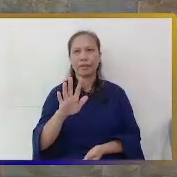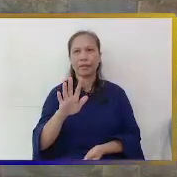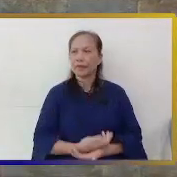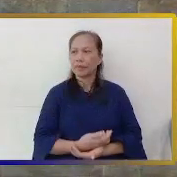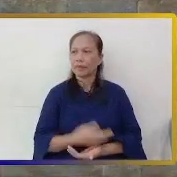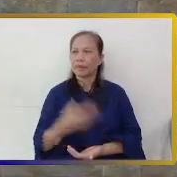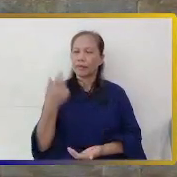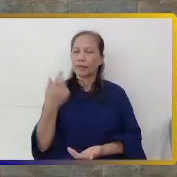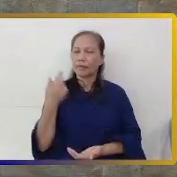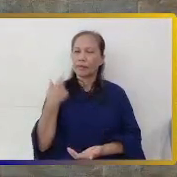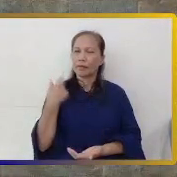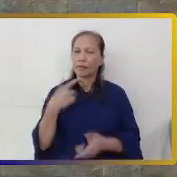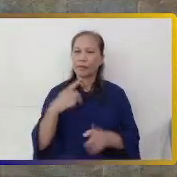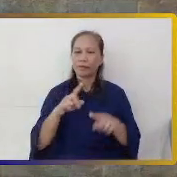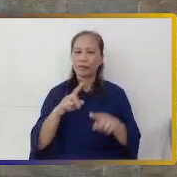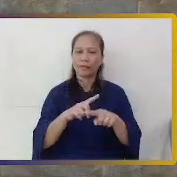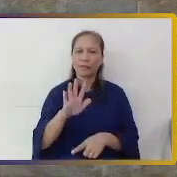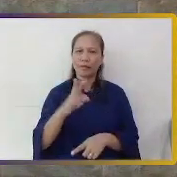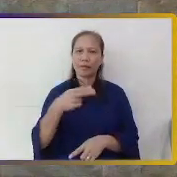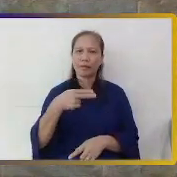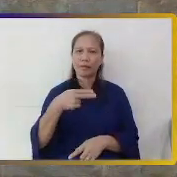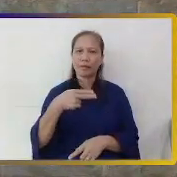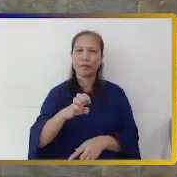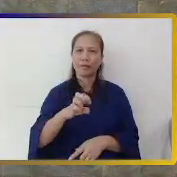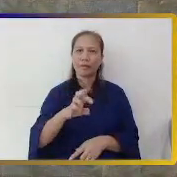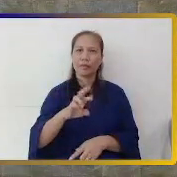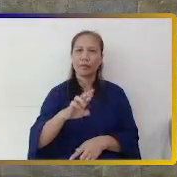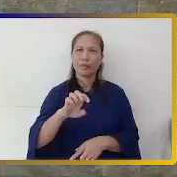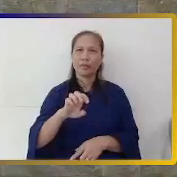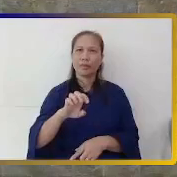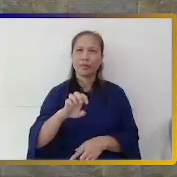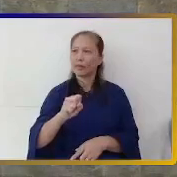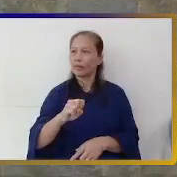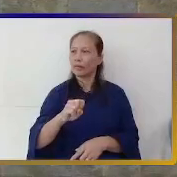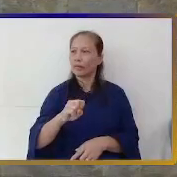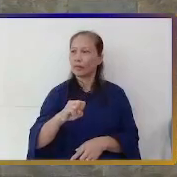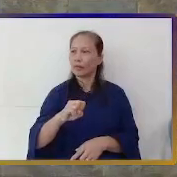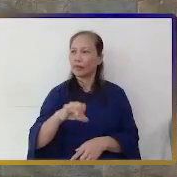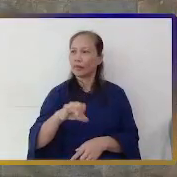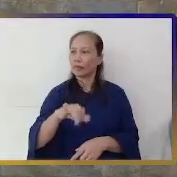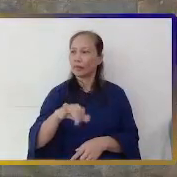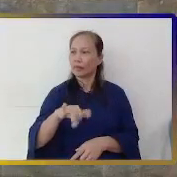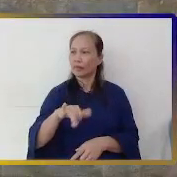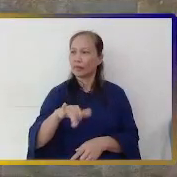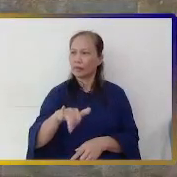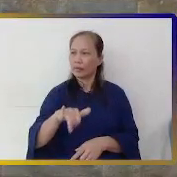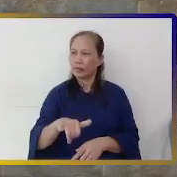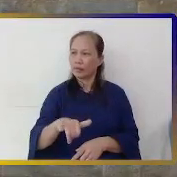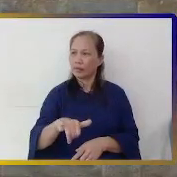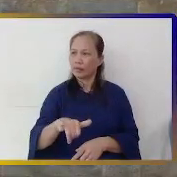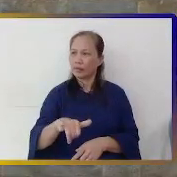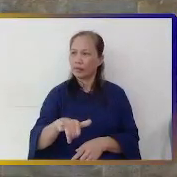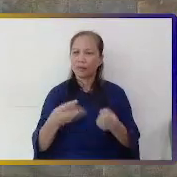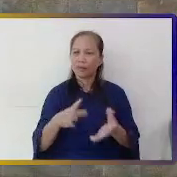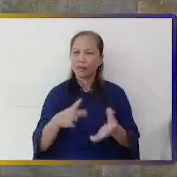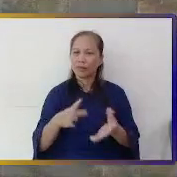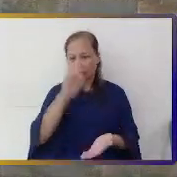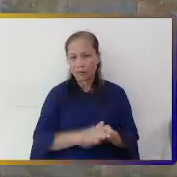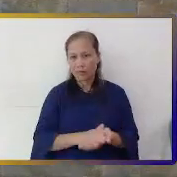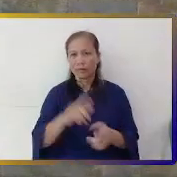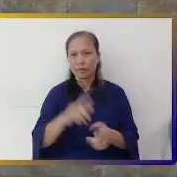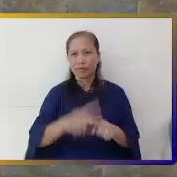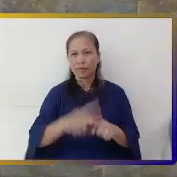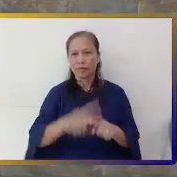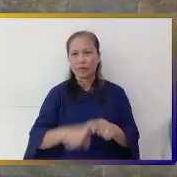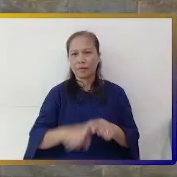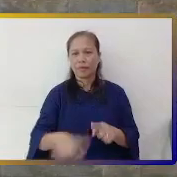paniwala ah sa karamihan kumbaga ito yung pinapaniwalaan ng karamihan Pero ito yung iba ito yung naiiba kaya pag